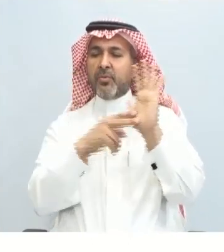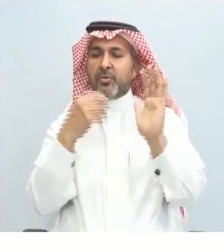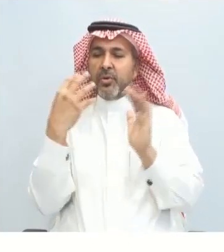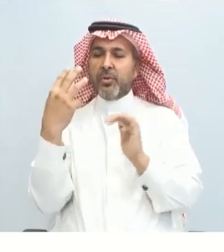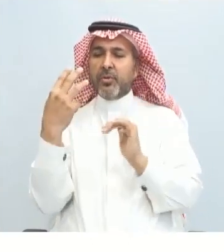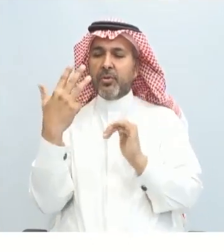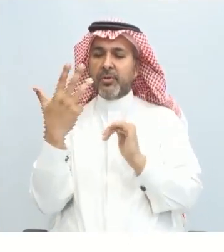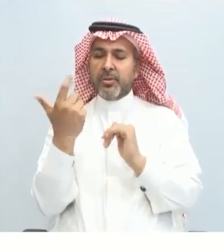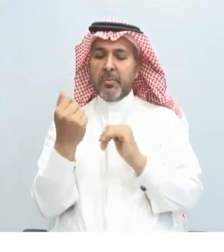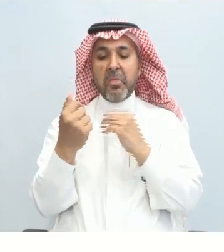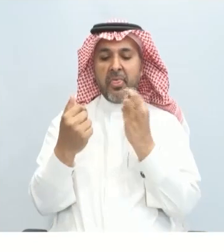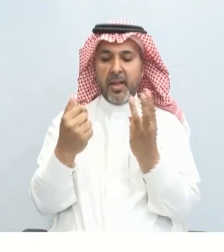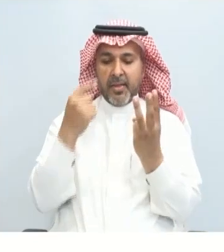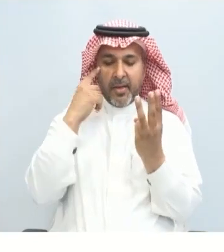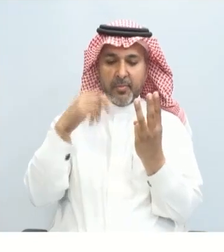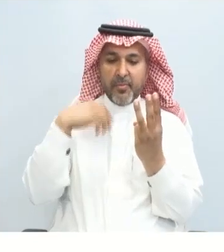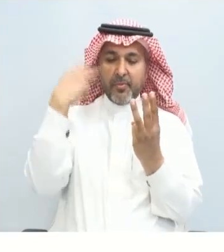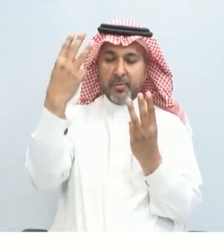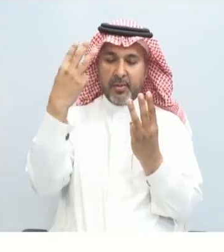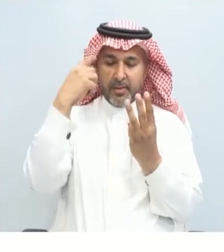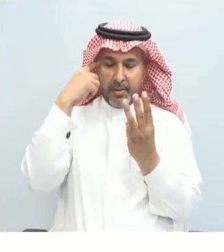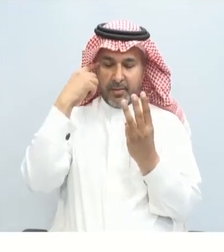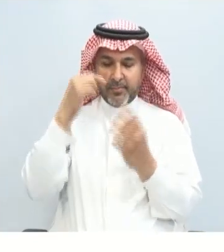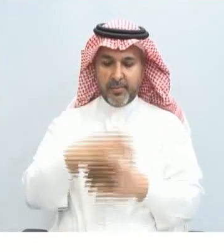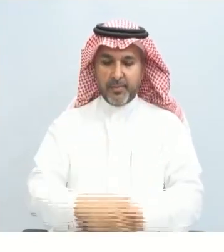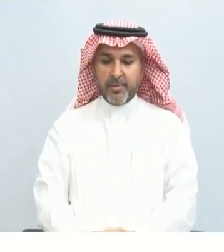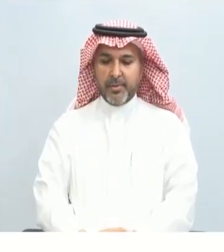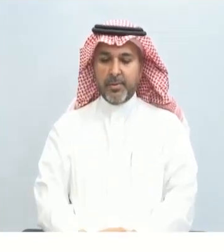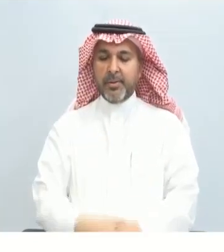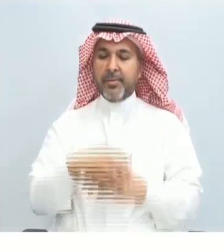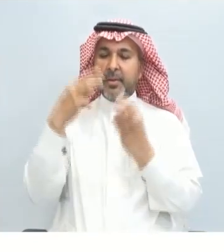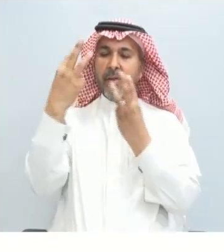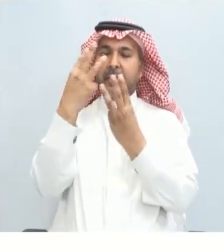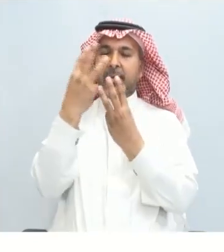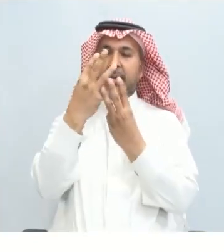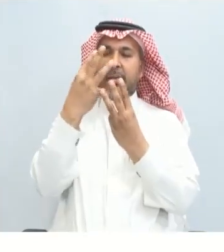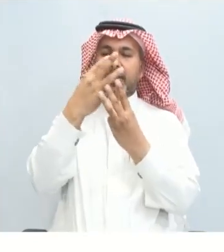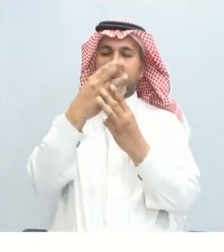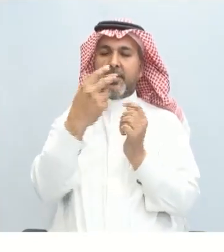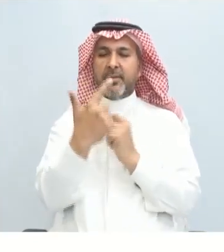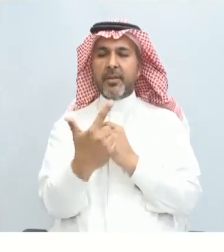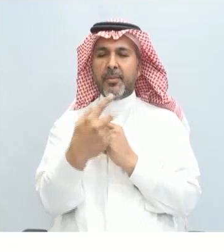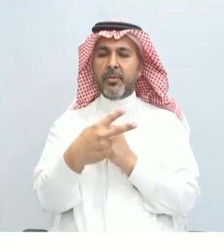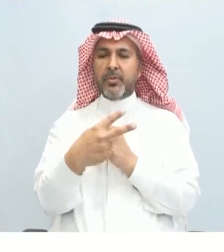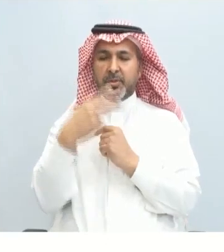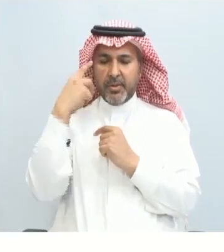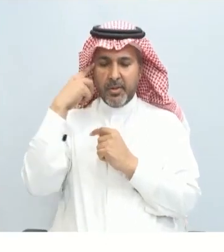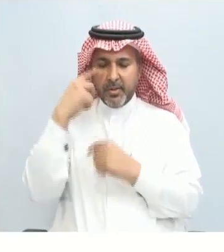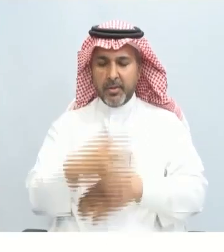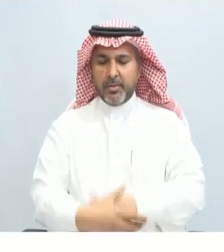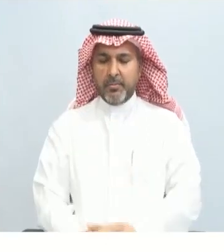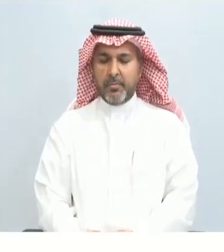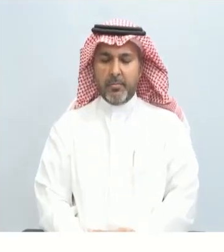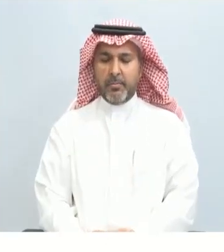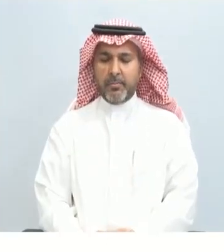وانما ممكن تتركها كذا وبالتالي راح يصير هذه 3 تكعيب وبالتالي الاكس تساوي 27 الاكس